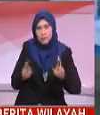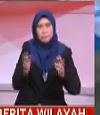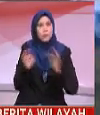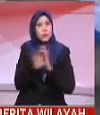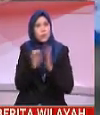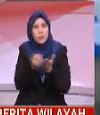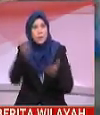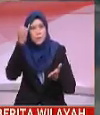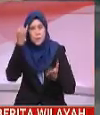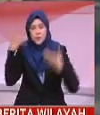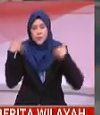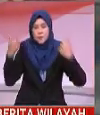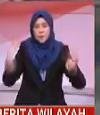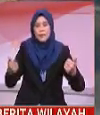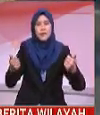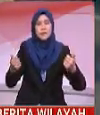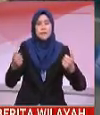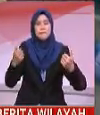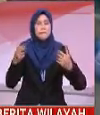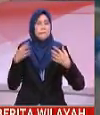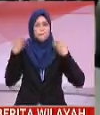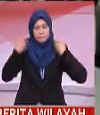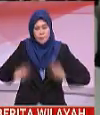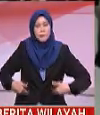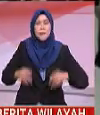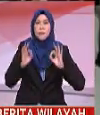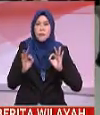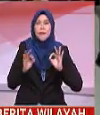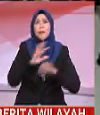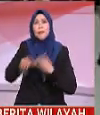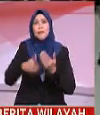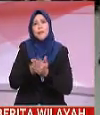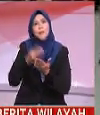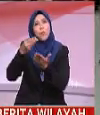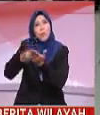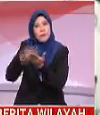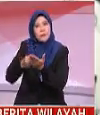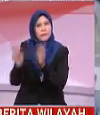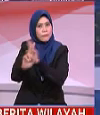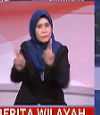ilmu, kesihatan, rohani dan jasmani serta kewangan.